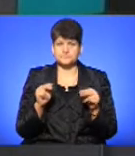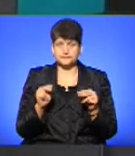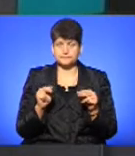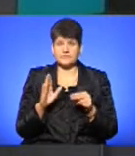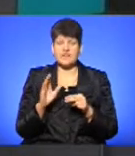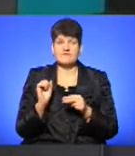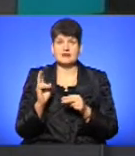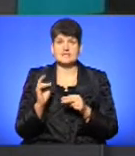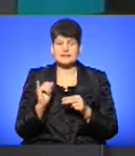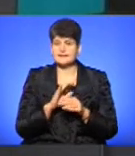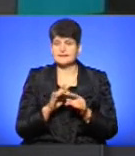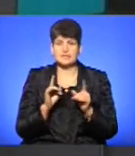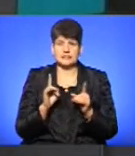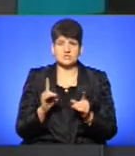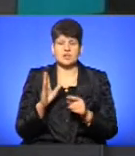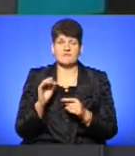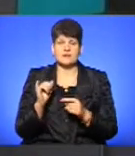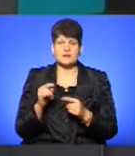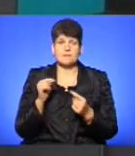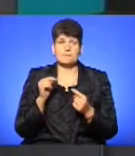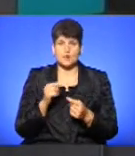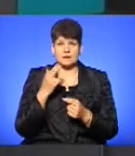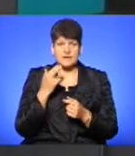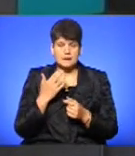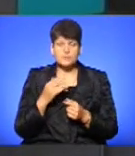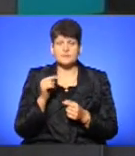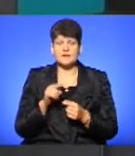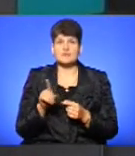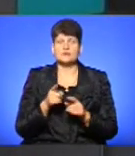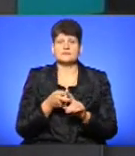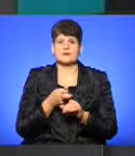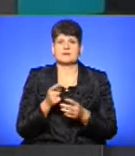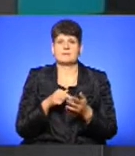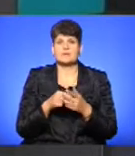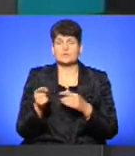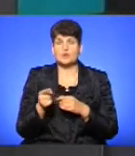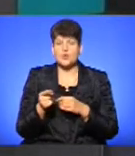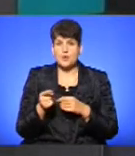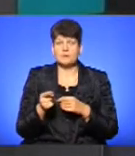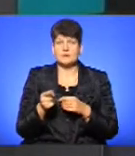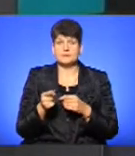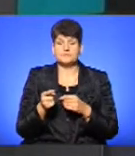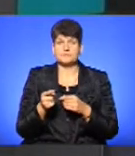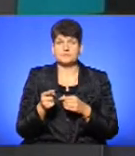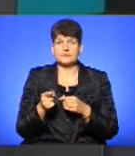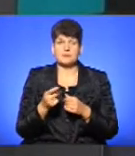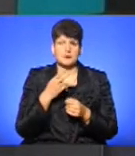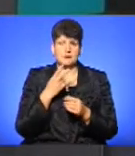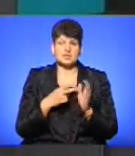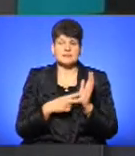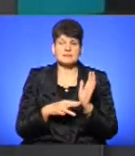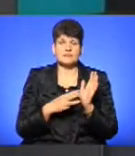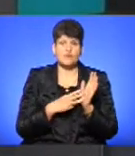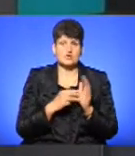вакцин, і не лише вакцин проти грипу. Те, що стосується міста Тернополя, це, от як ми бачили, 78